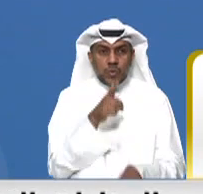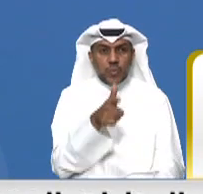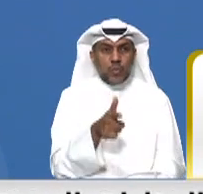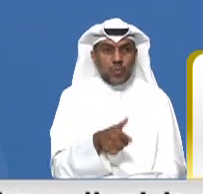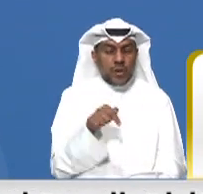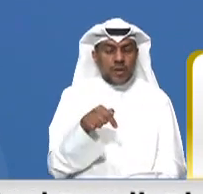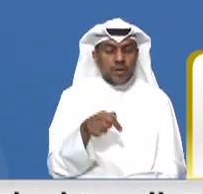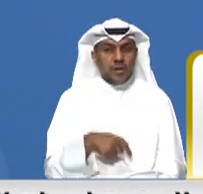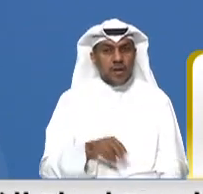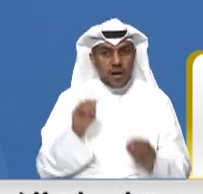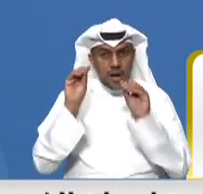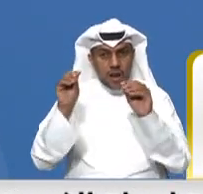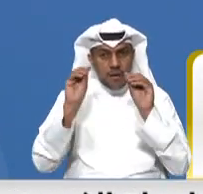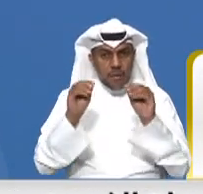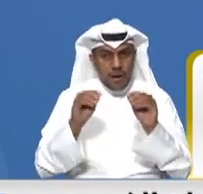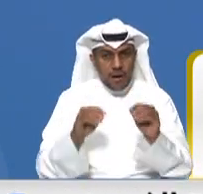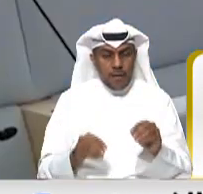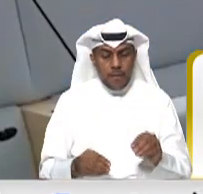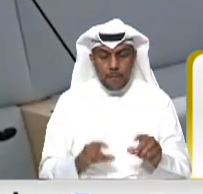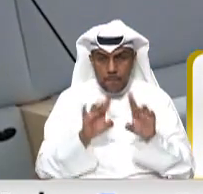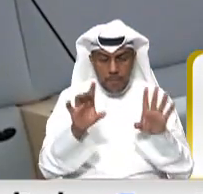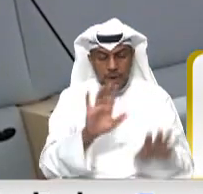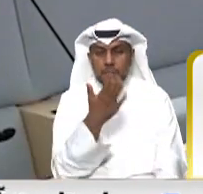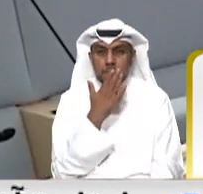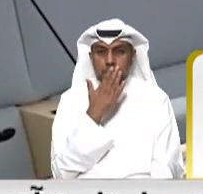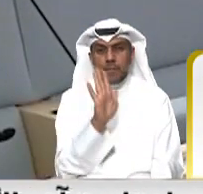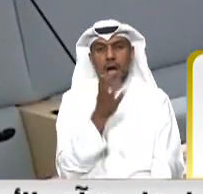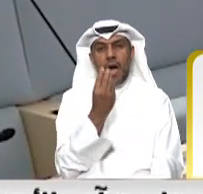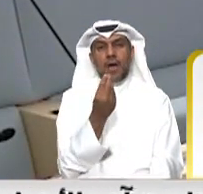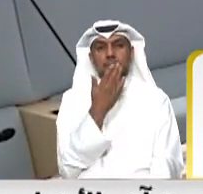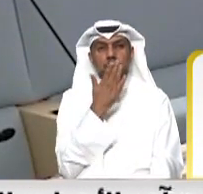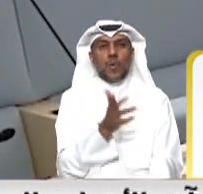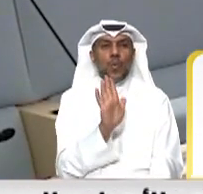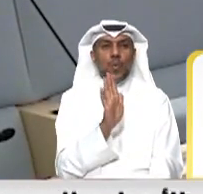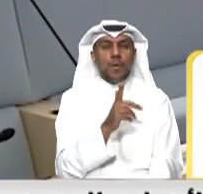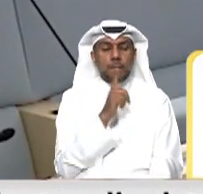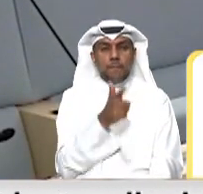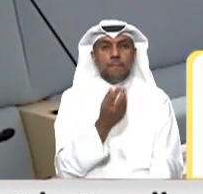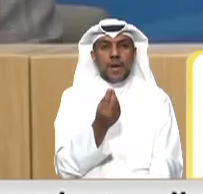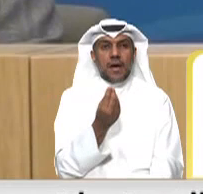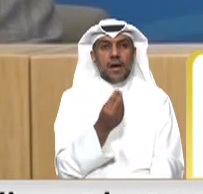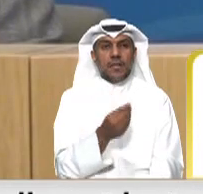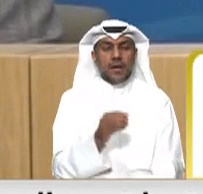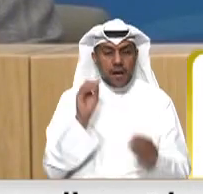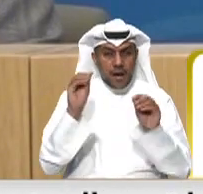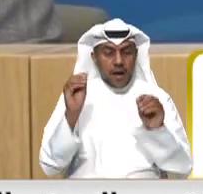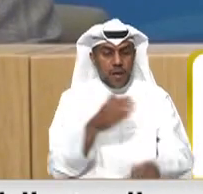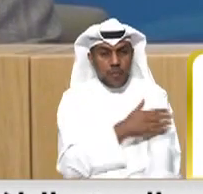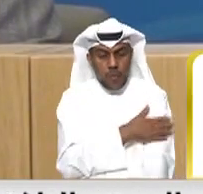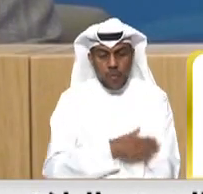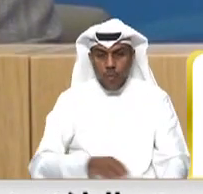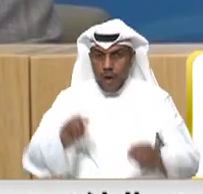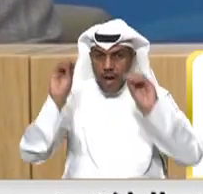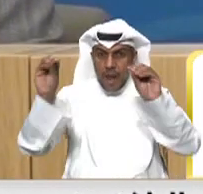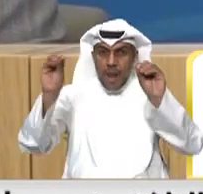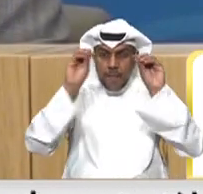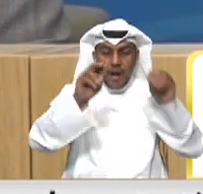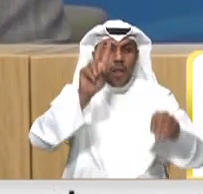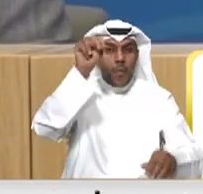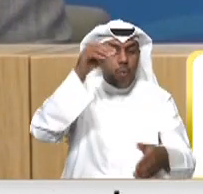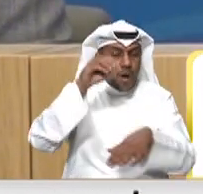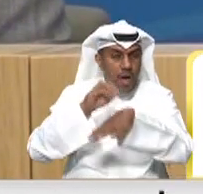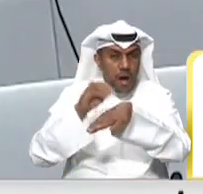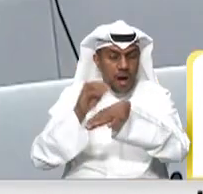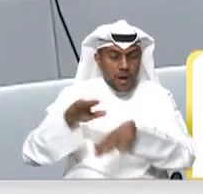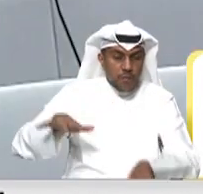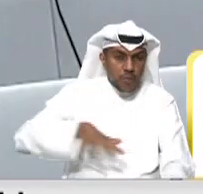من الناس إخلاء مدينة رفح بعد. لازاريني الذي قدم إحاطة للدول الأعضاء في مقر الأمم المتحدة في